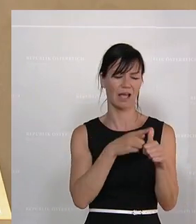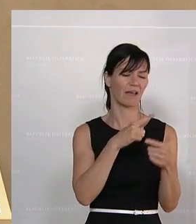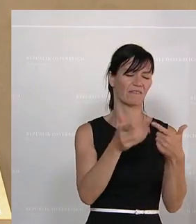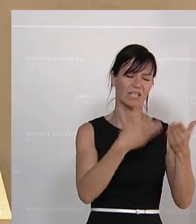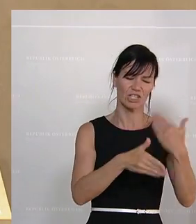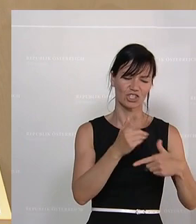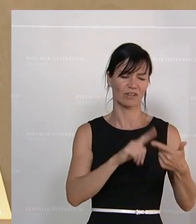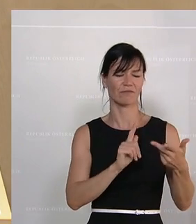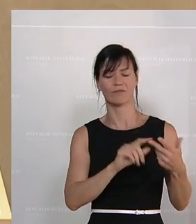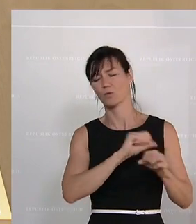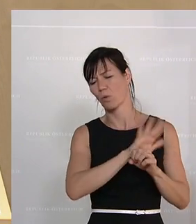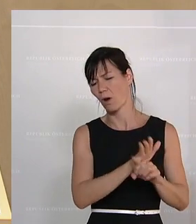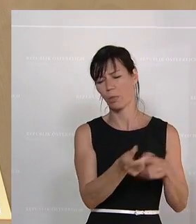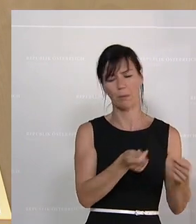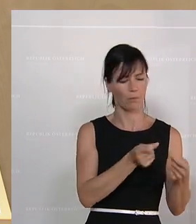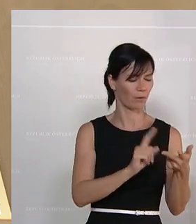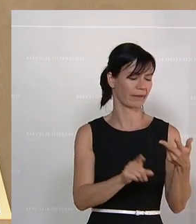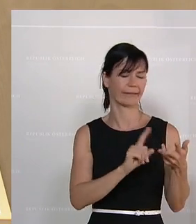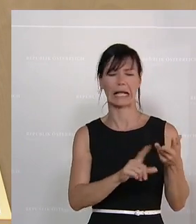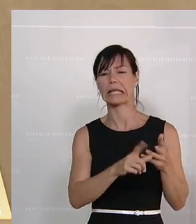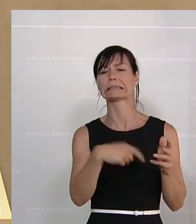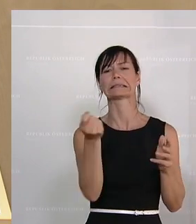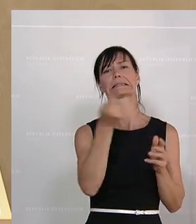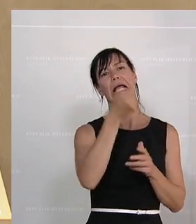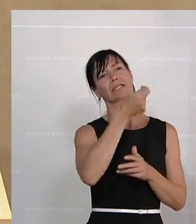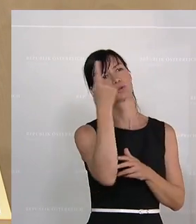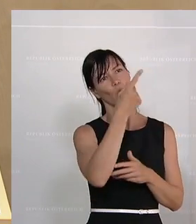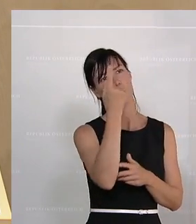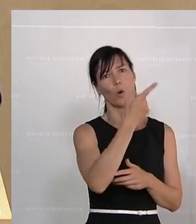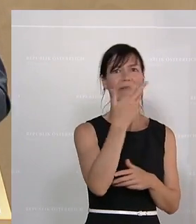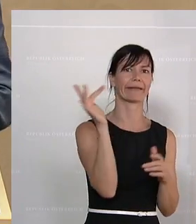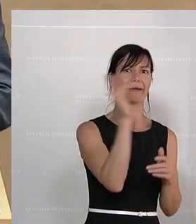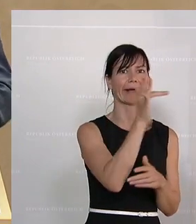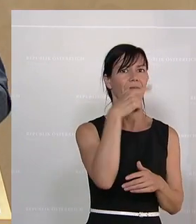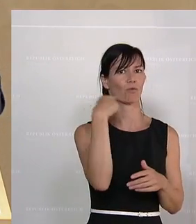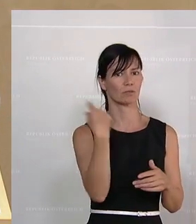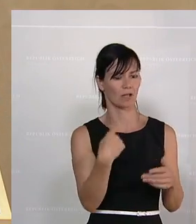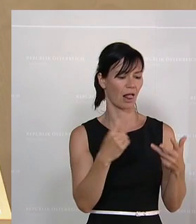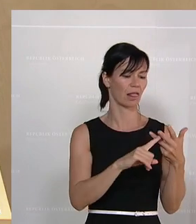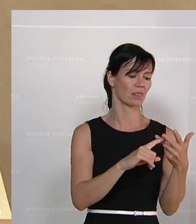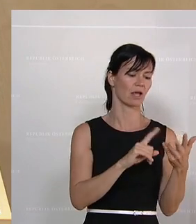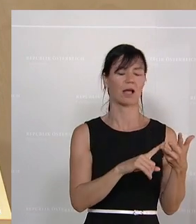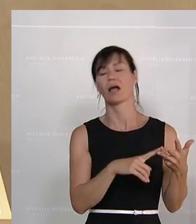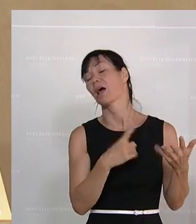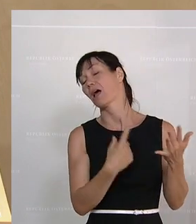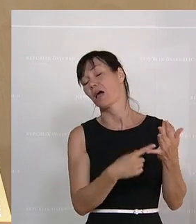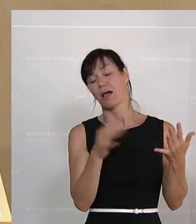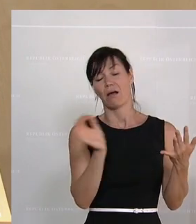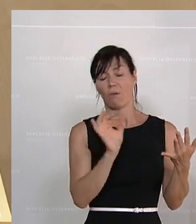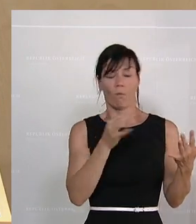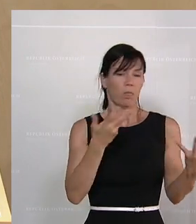ob spieler carola politik war bei der sanktionspolitik gegenüber russland oder auch bei einer völlig